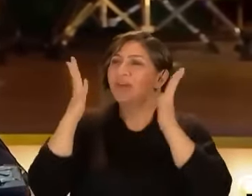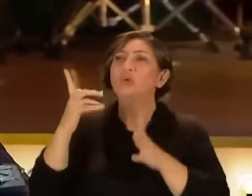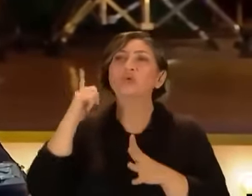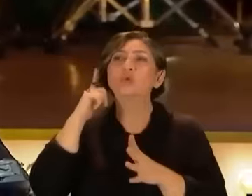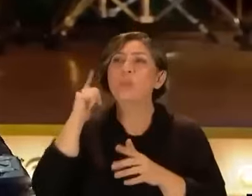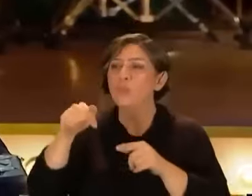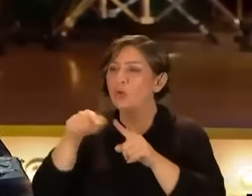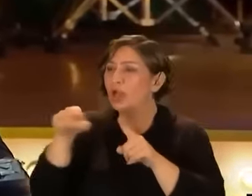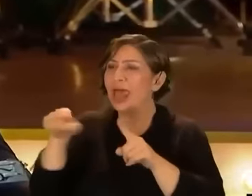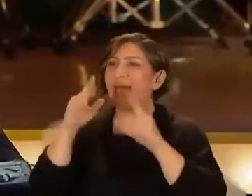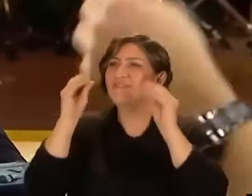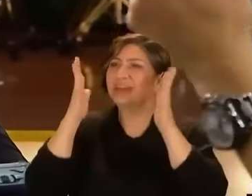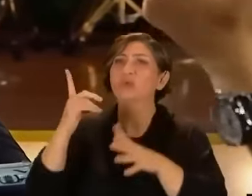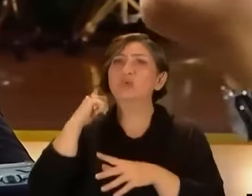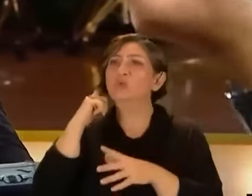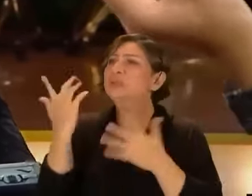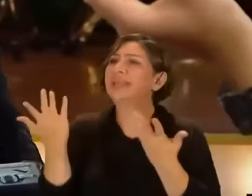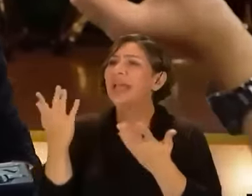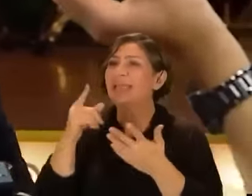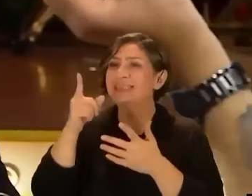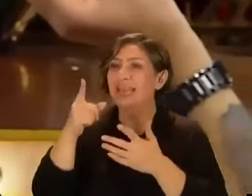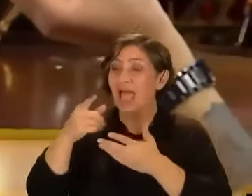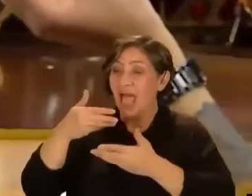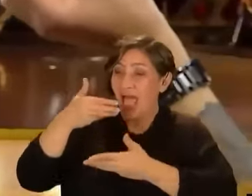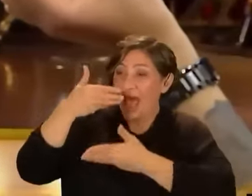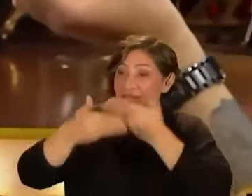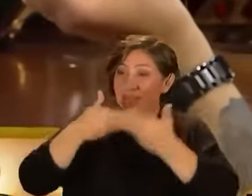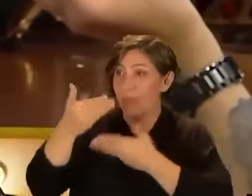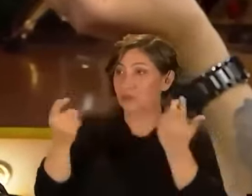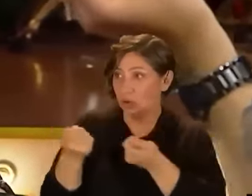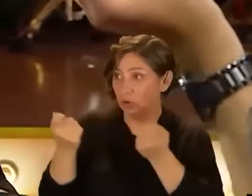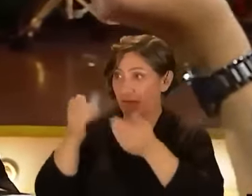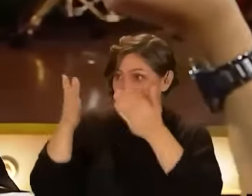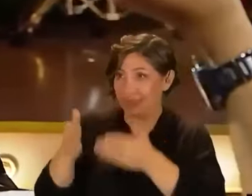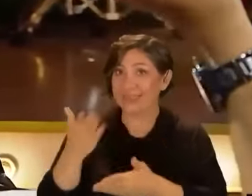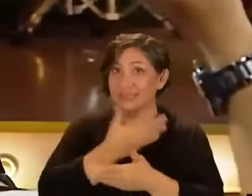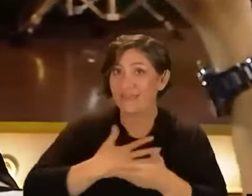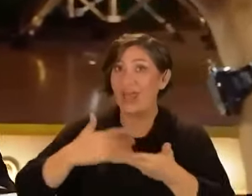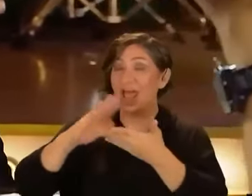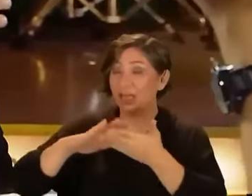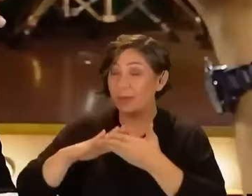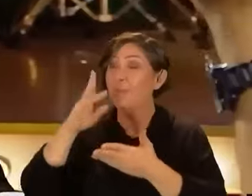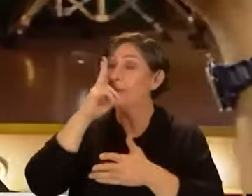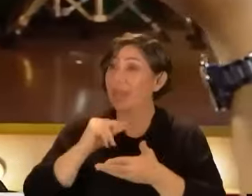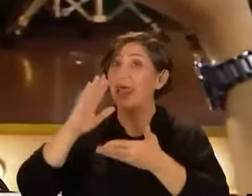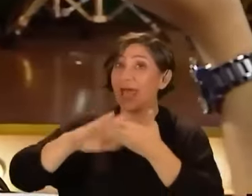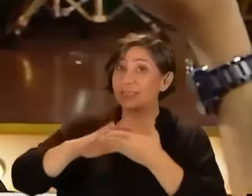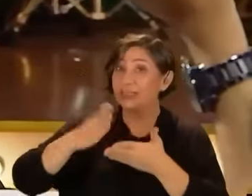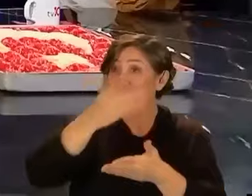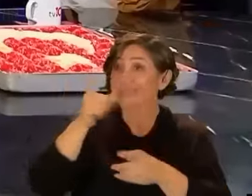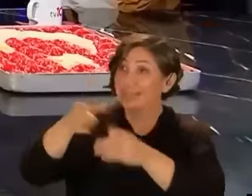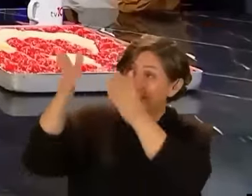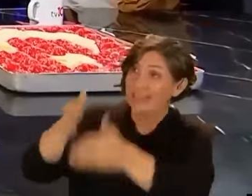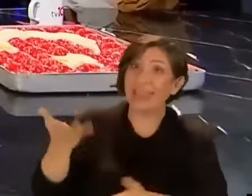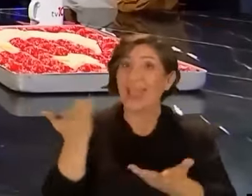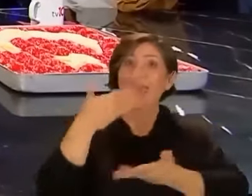duyduğun, bugünlerde en çok duyduğun şey ne? Seni tarif etmeye çalışıyorlardır. Seven evet arkadaşlar, beğenen arkadaşlar seni tarif